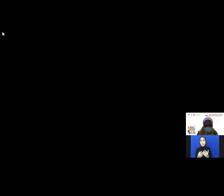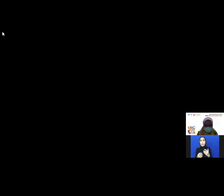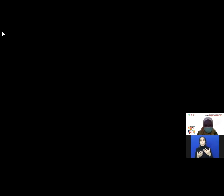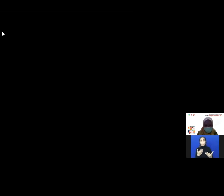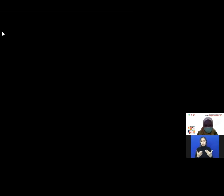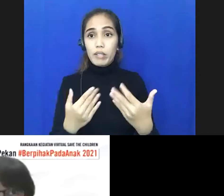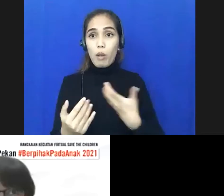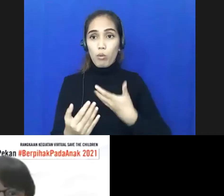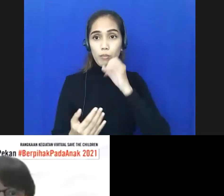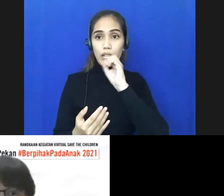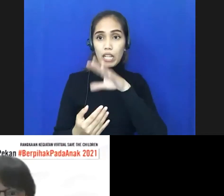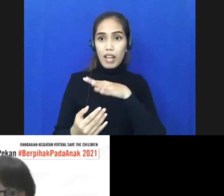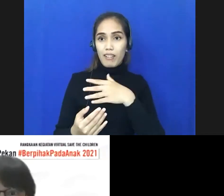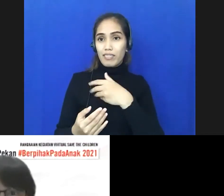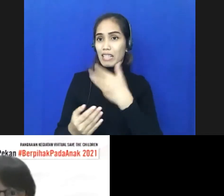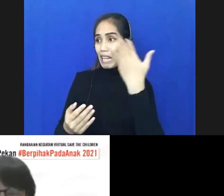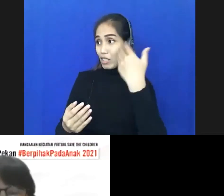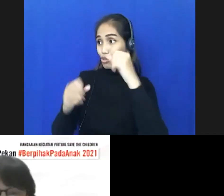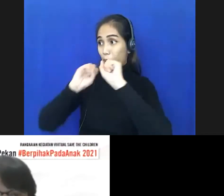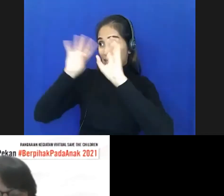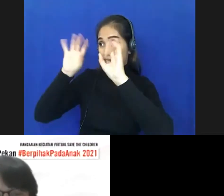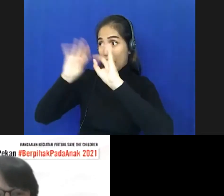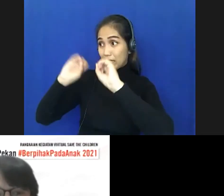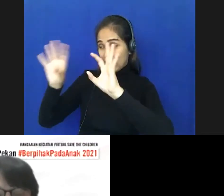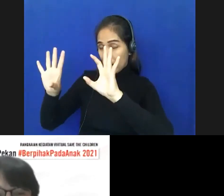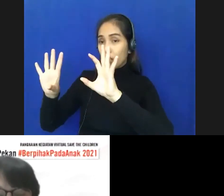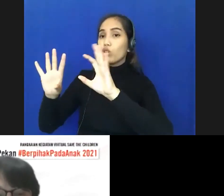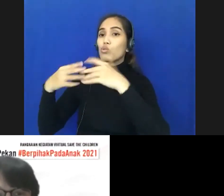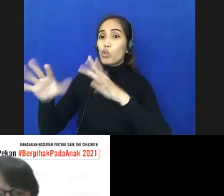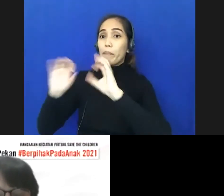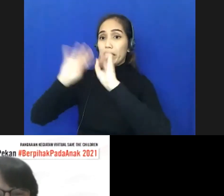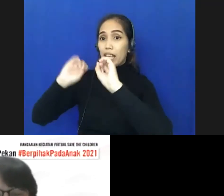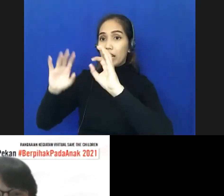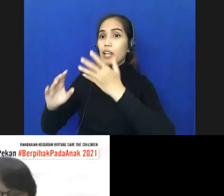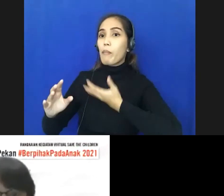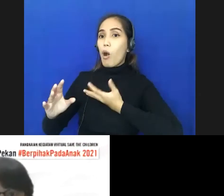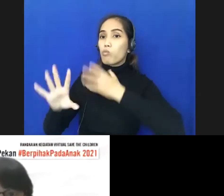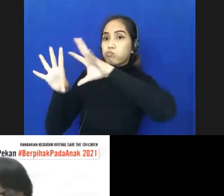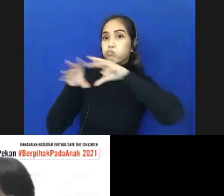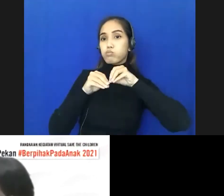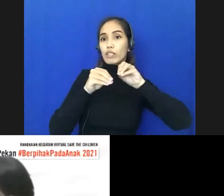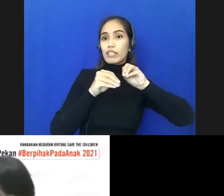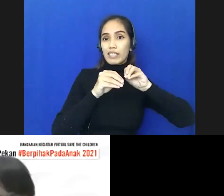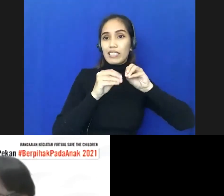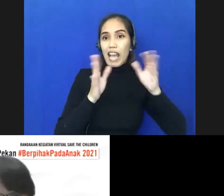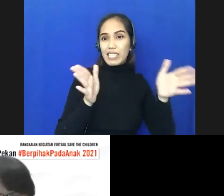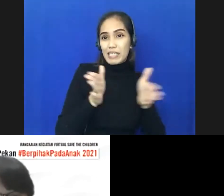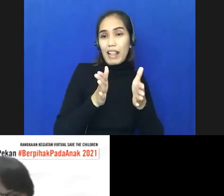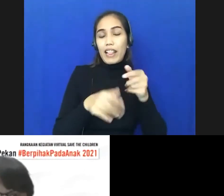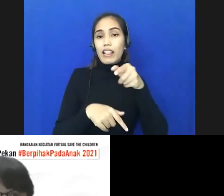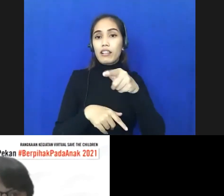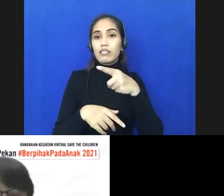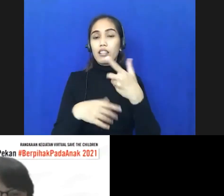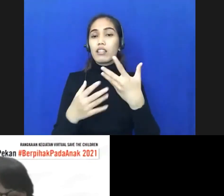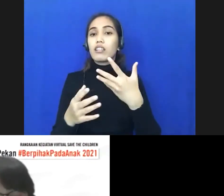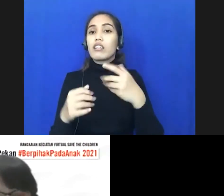jadi Kalakarya ini ada tahapannya ya Dok ya. Jadi sebelum pelaksanaan ke nakesnya yang akan diikutkan